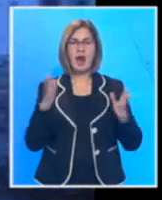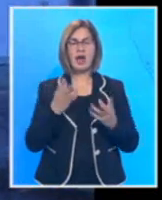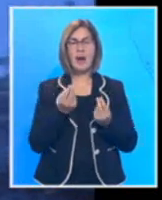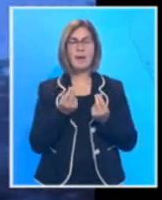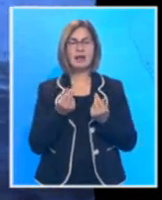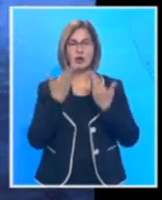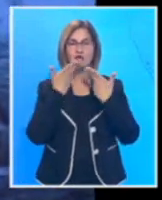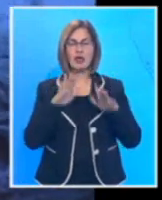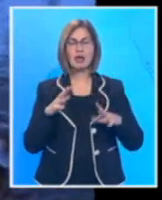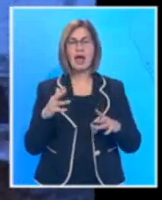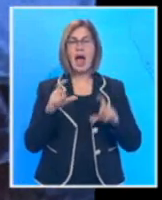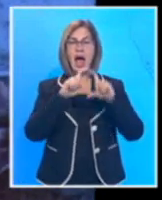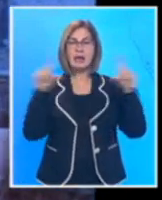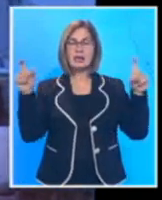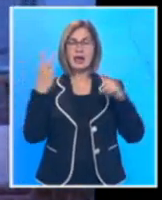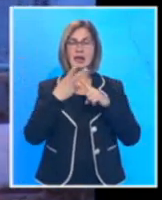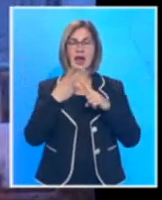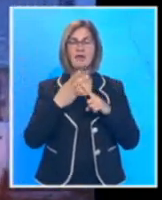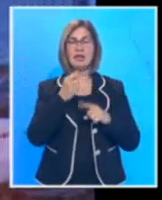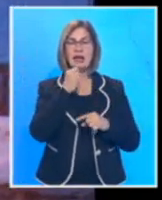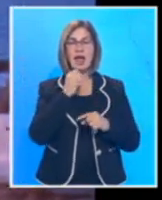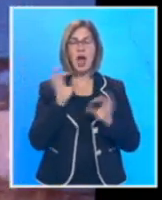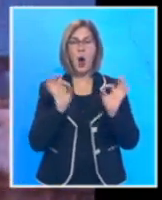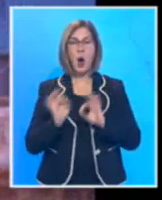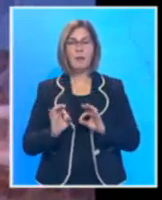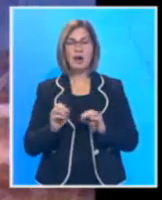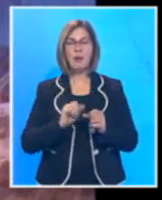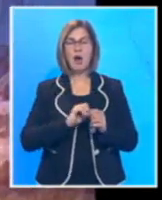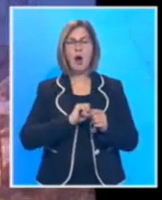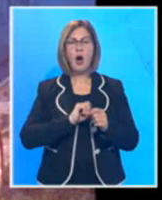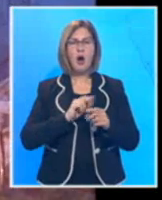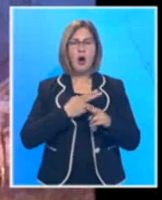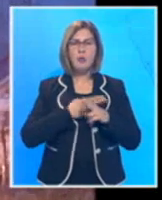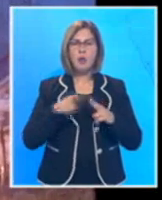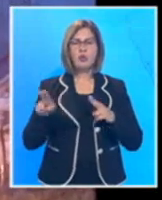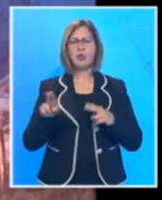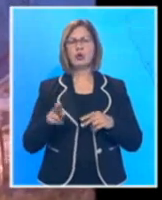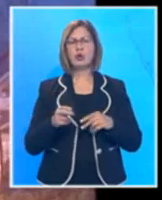a zgrada televizije i veći deo opreme u potpunosti su uništeni.